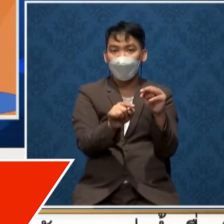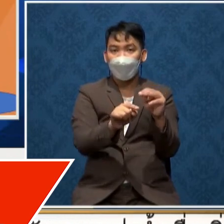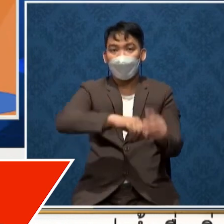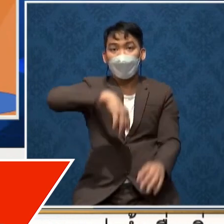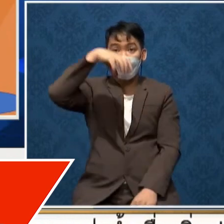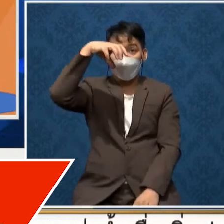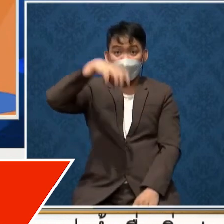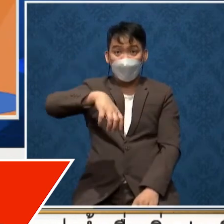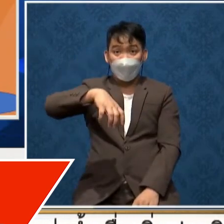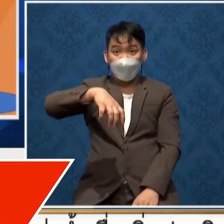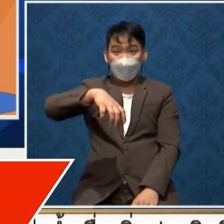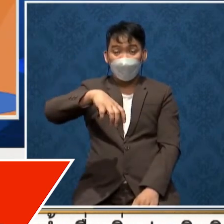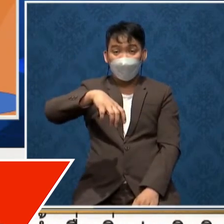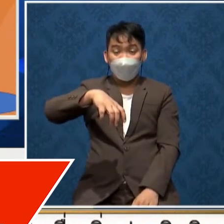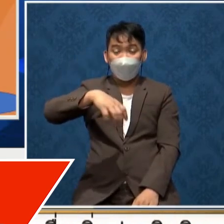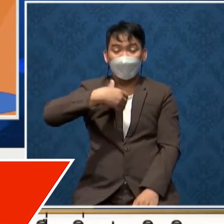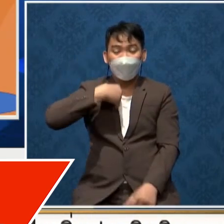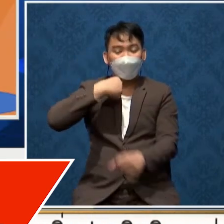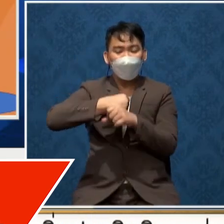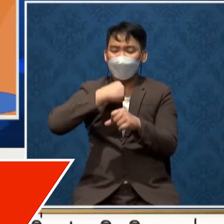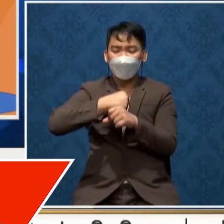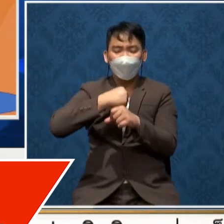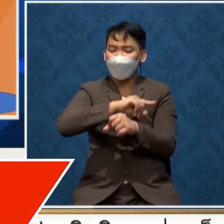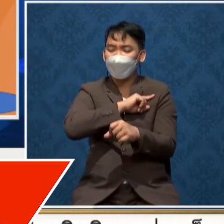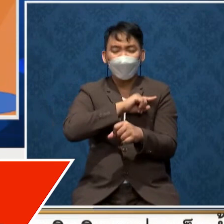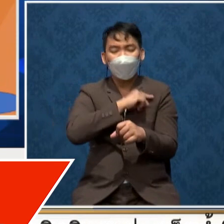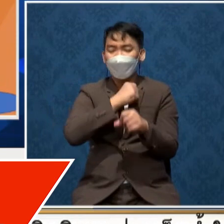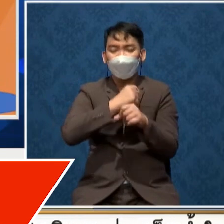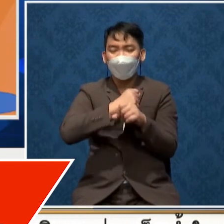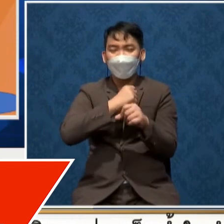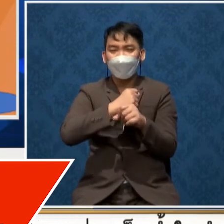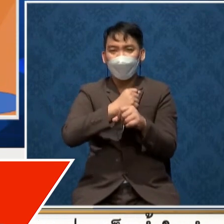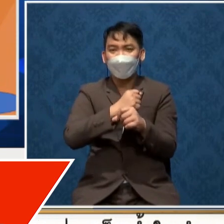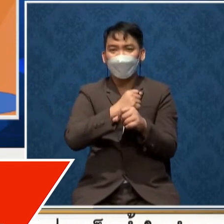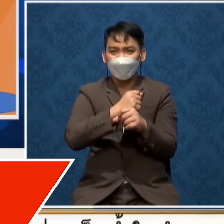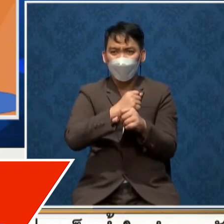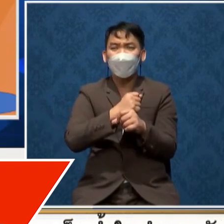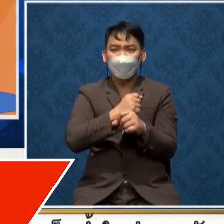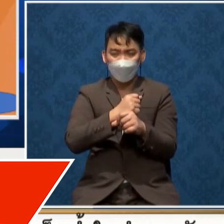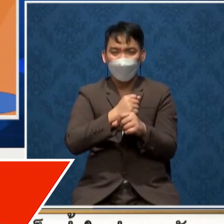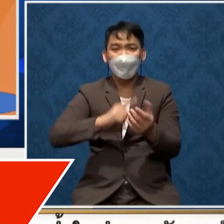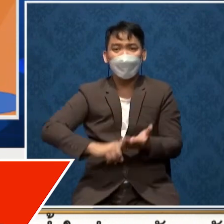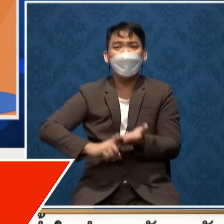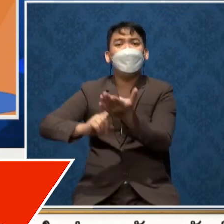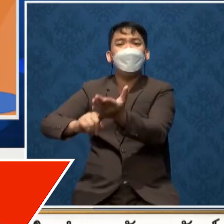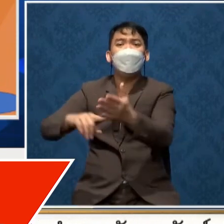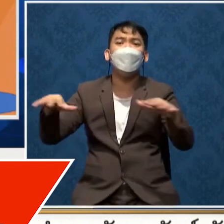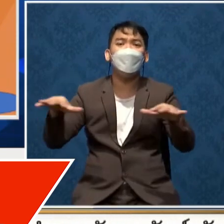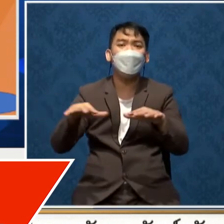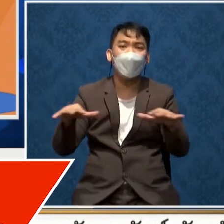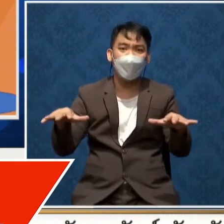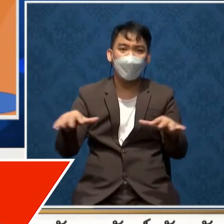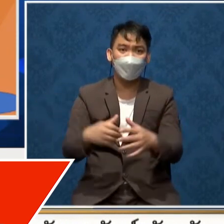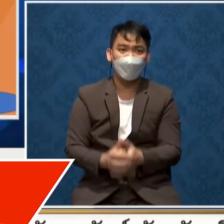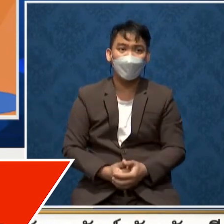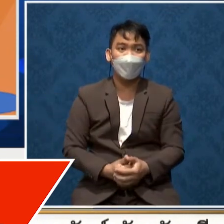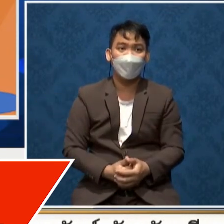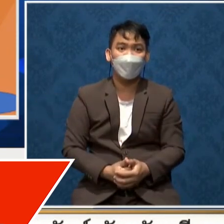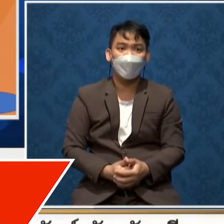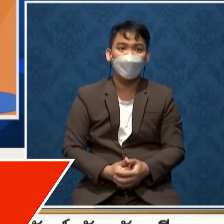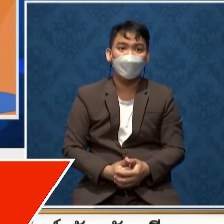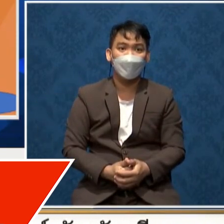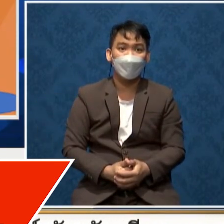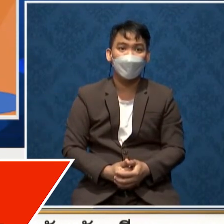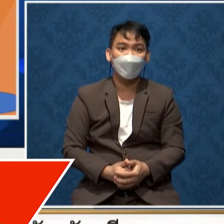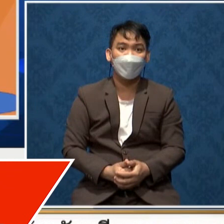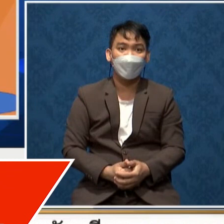รับสิทธิ์มิฉะนั้นสำนักงานจะเสนอความคิดเห็นอย่างไร